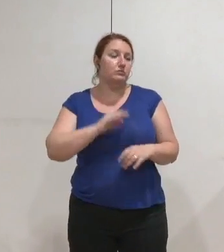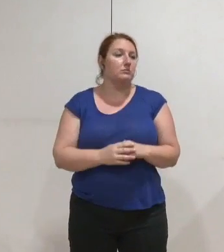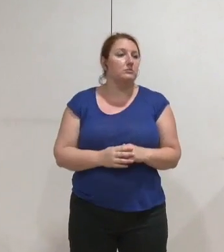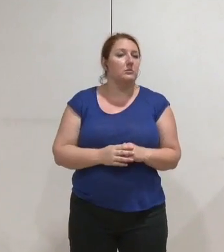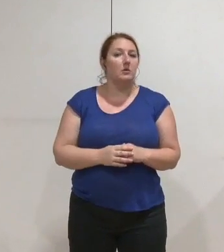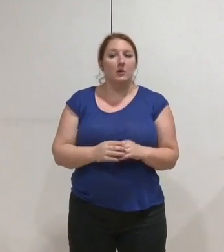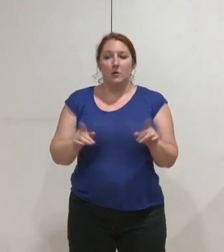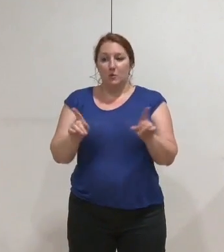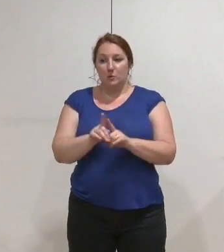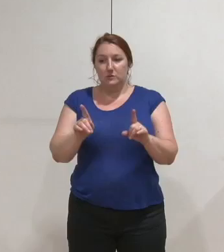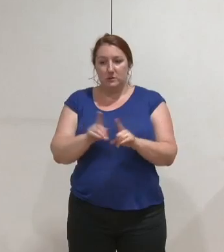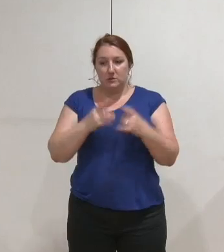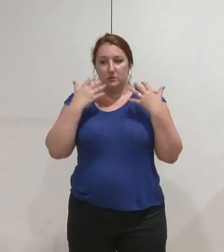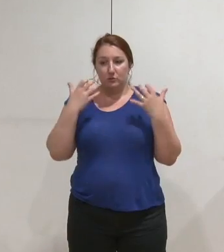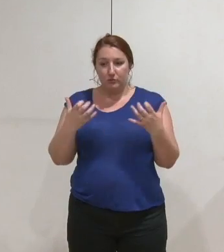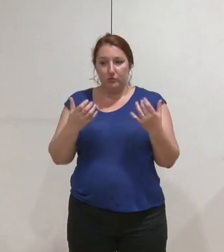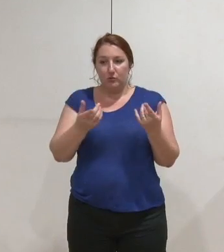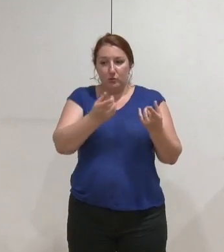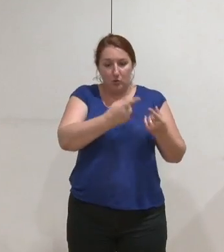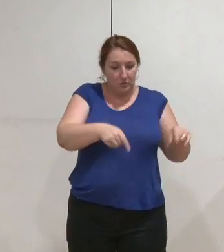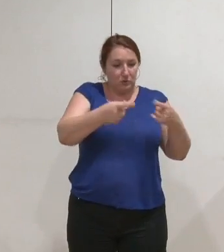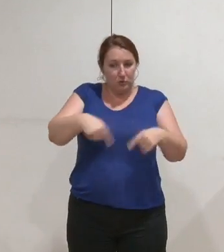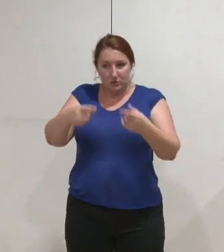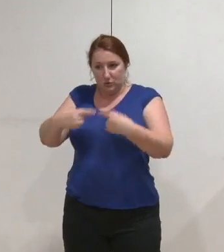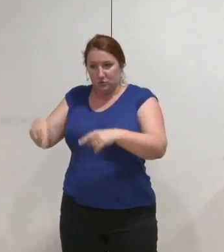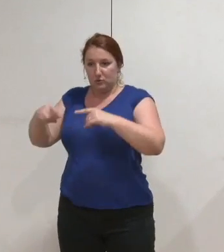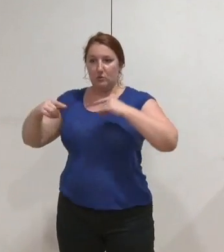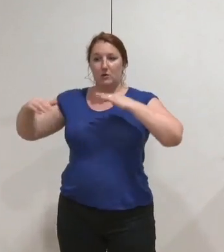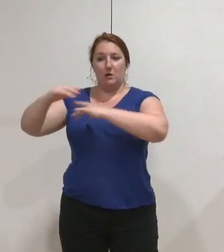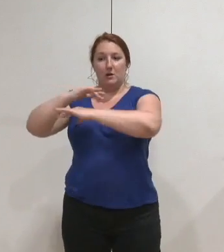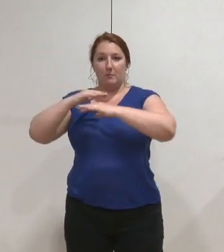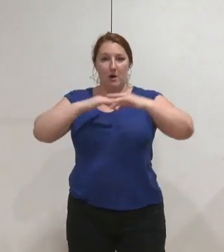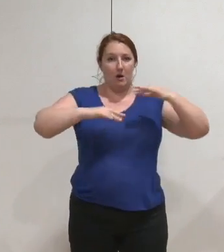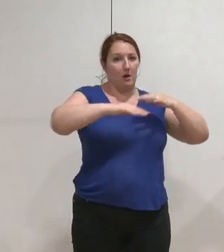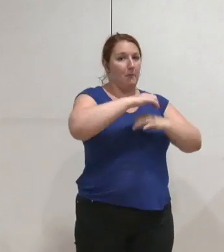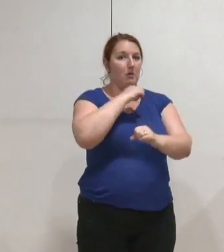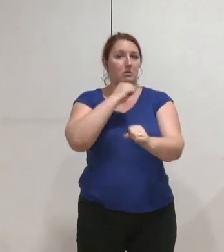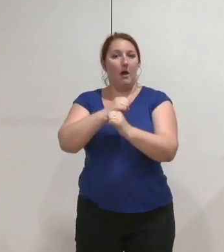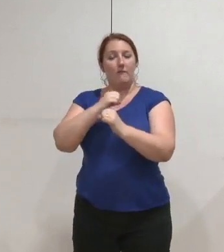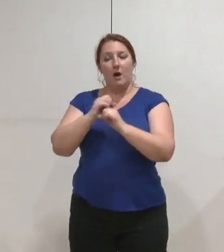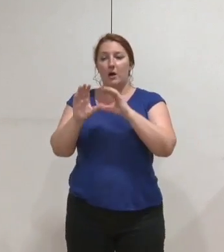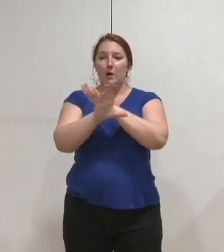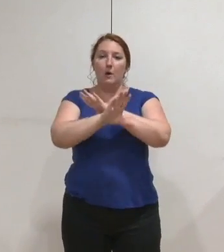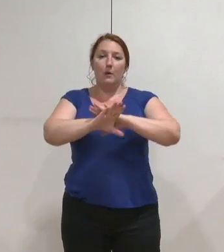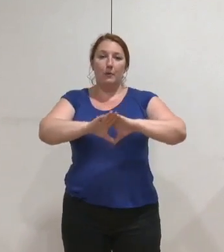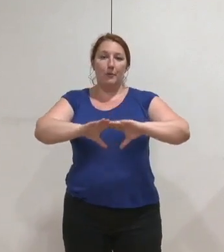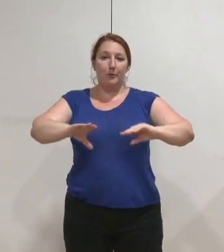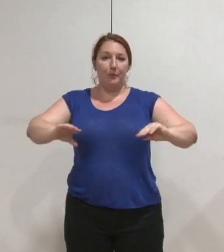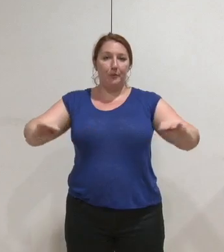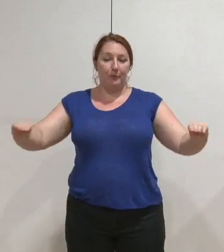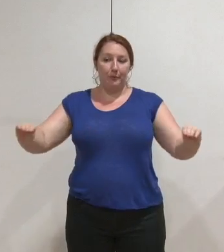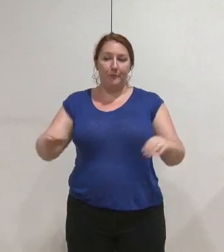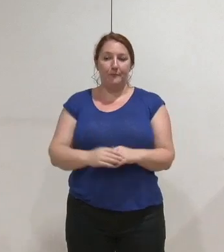que dans toutes les commissions il puisse y avoir un climat de travail serein et de